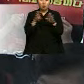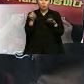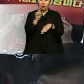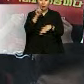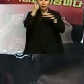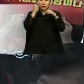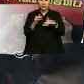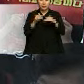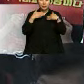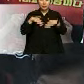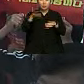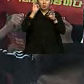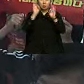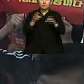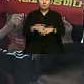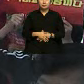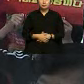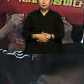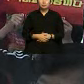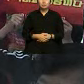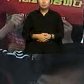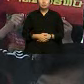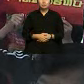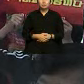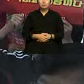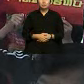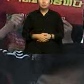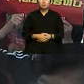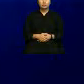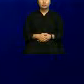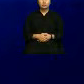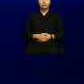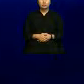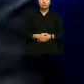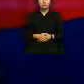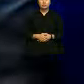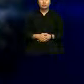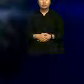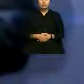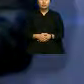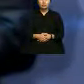내용을 주장했는지 알아보겠습니다. 첫 소식 오용석 기자입니다.